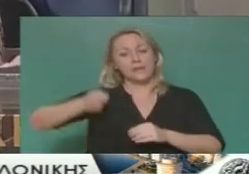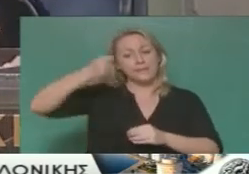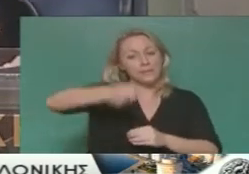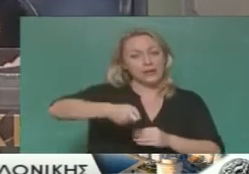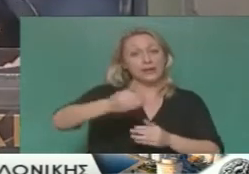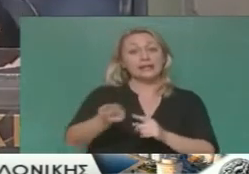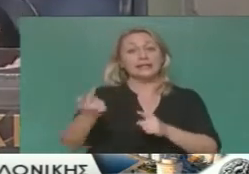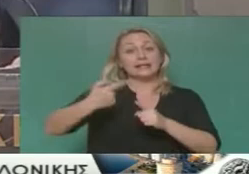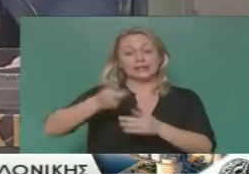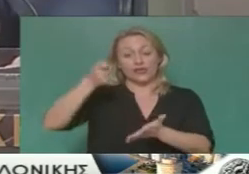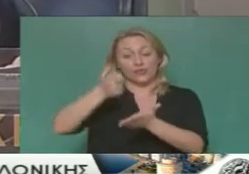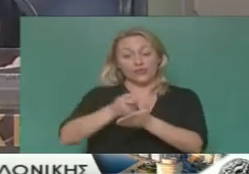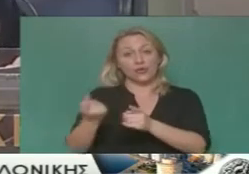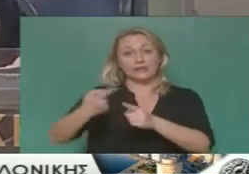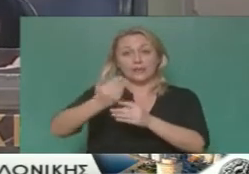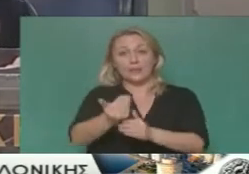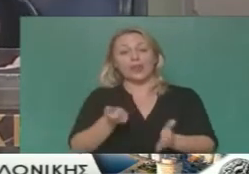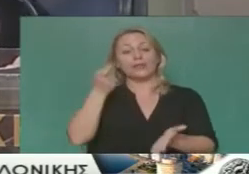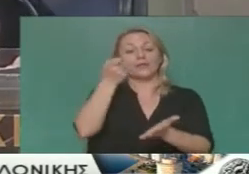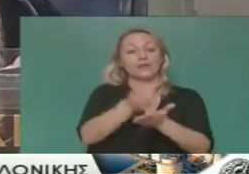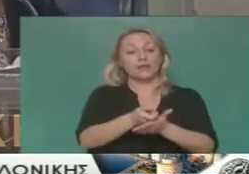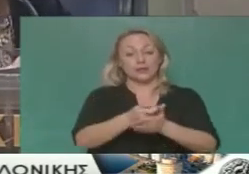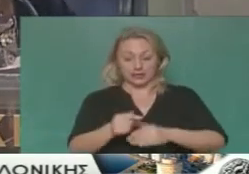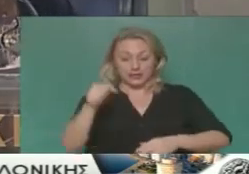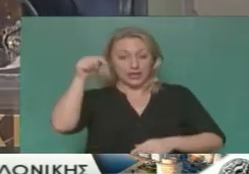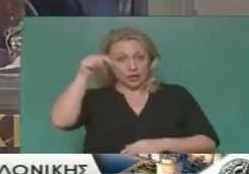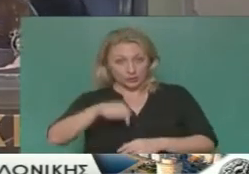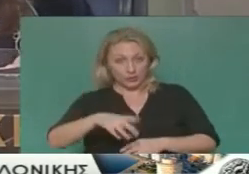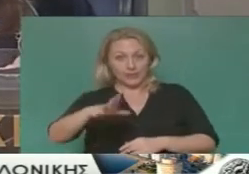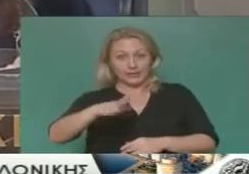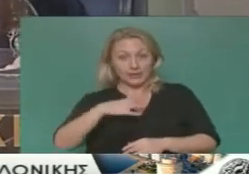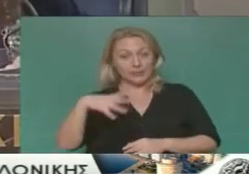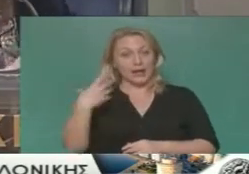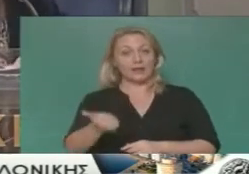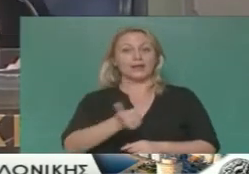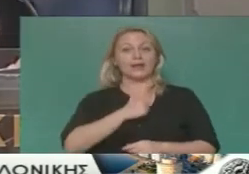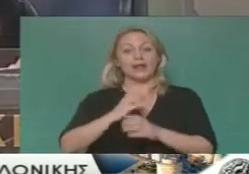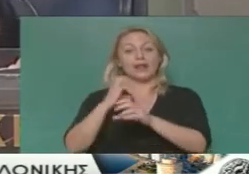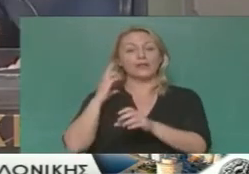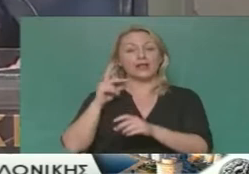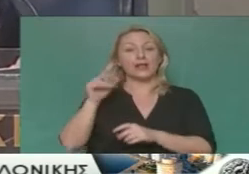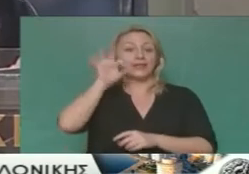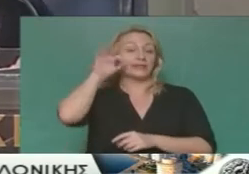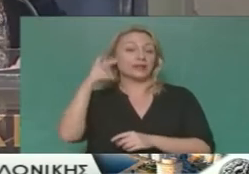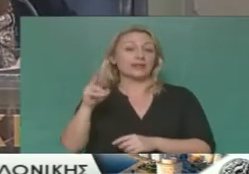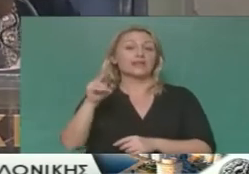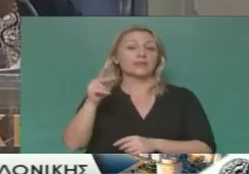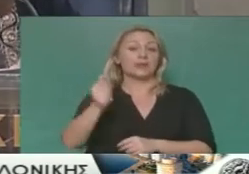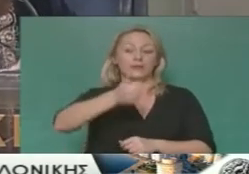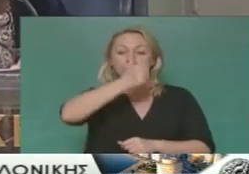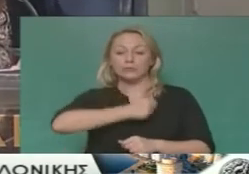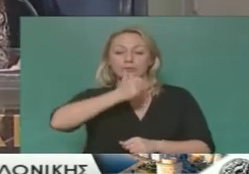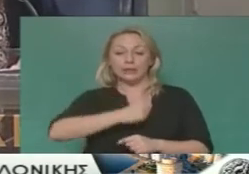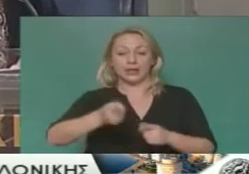φόρου. Τώρα, εμείς οι λεωφοριούχοι της Θεσσαλονίκης υποφέρουμε διπλά. Αφενός για